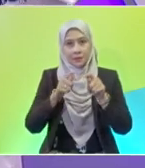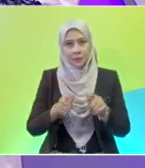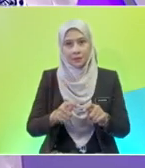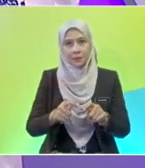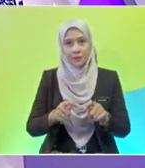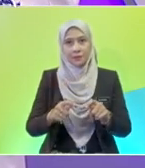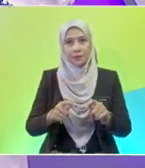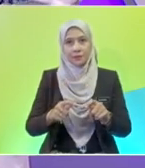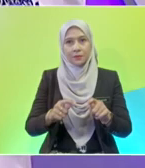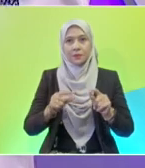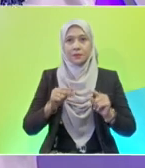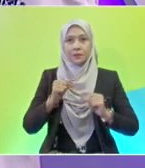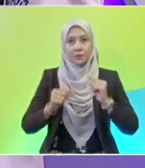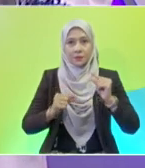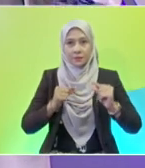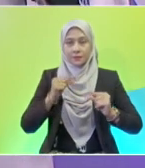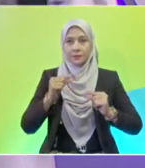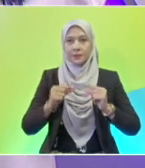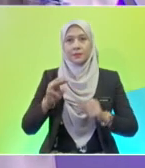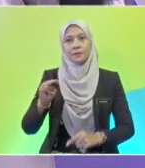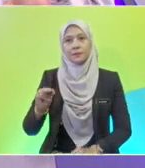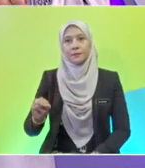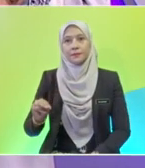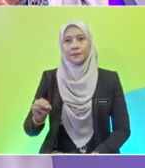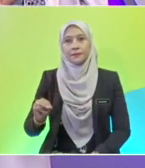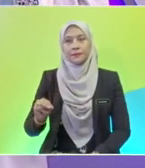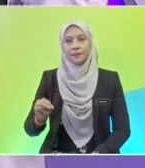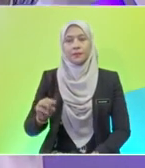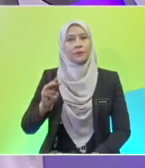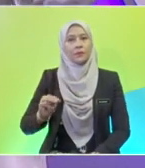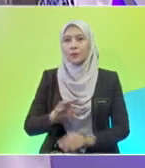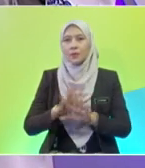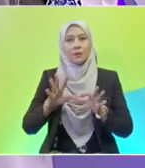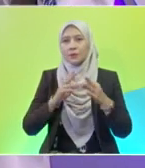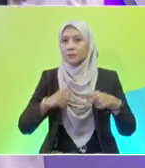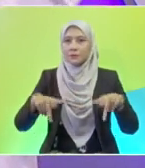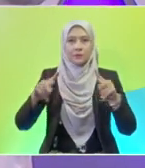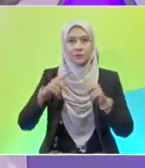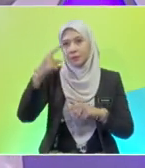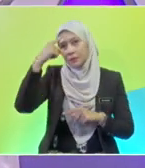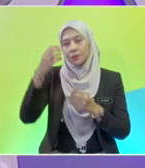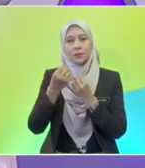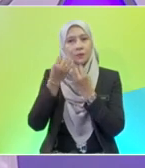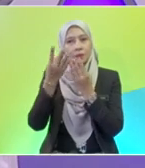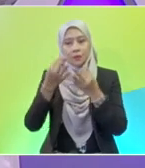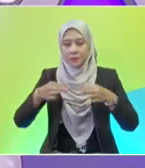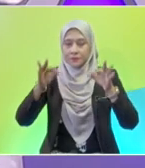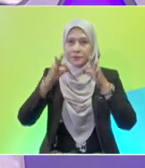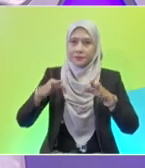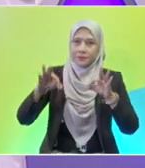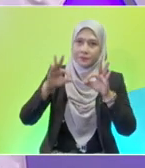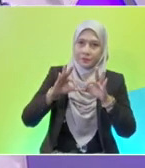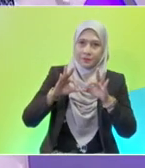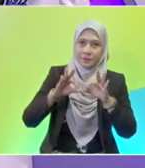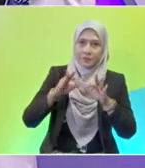getah satu ini murid-murid tidak perlu membuat sebarang penerangan Maksudnya satu soal yang betul akan membawa kepada satu